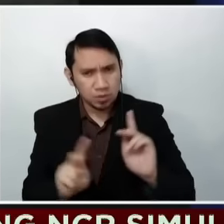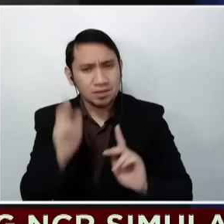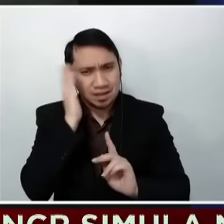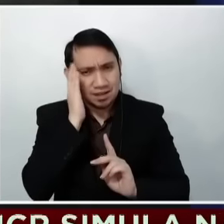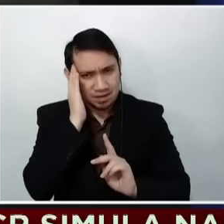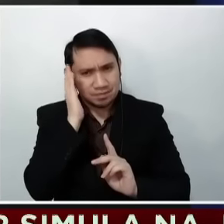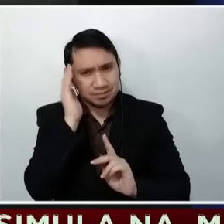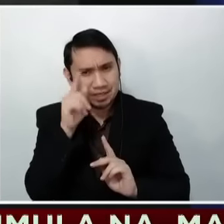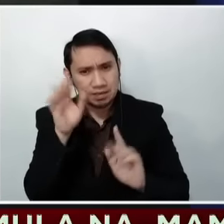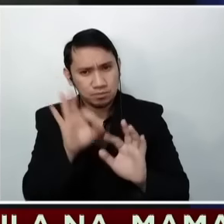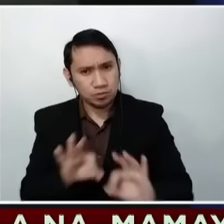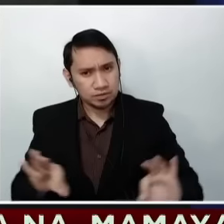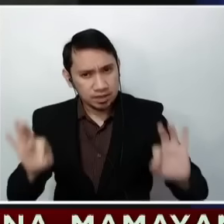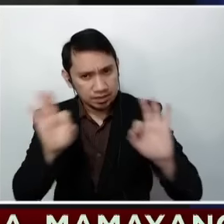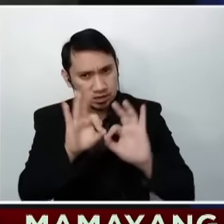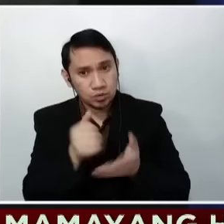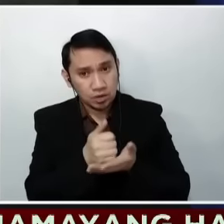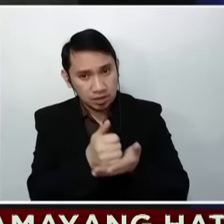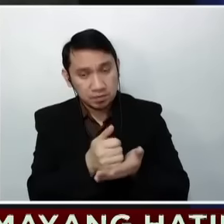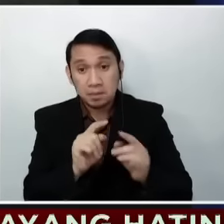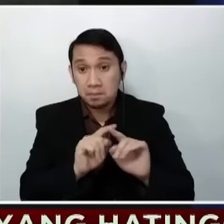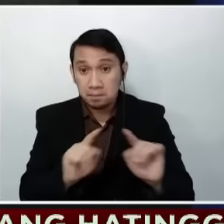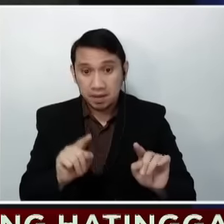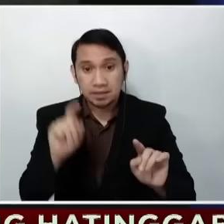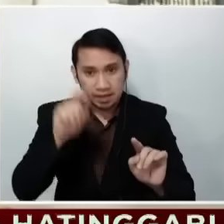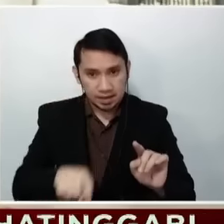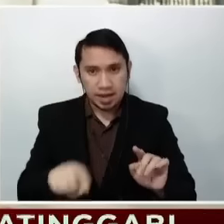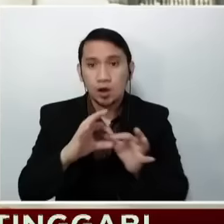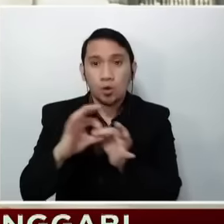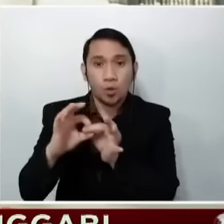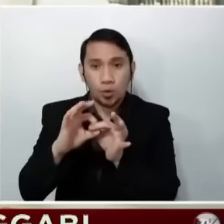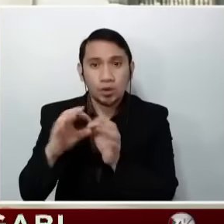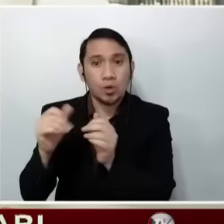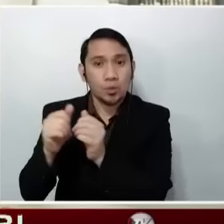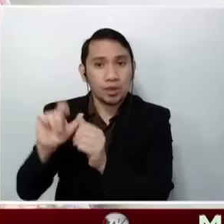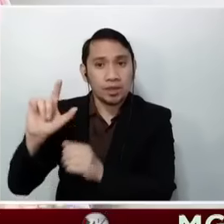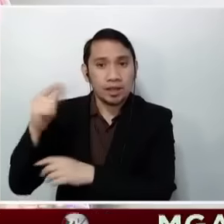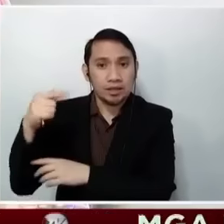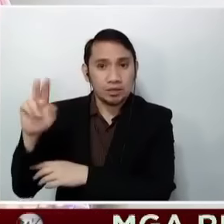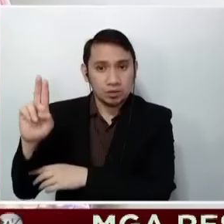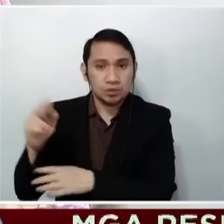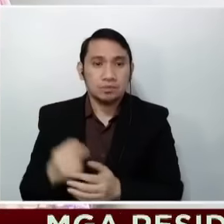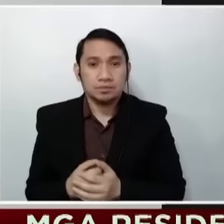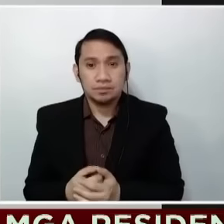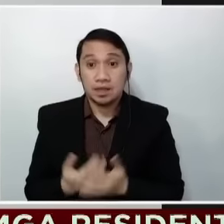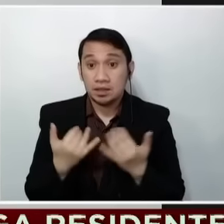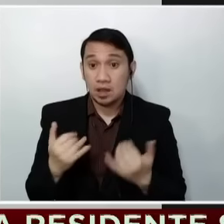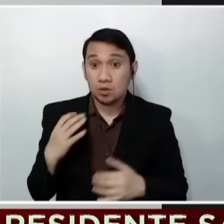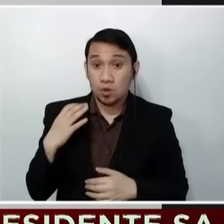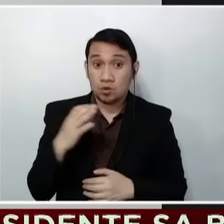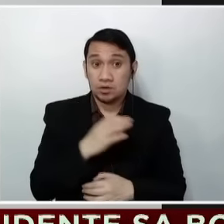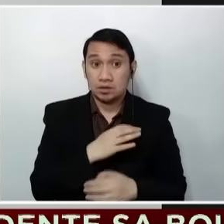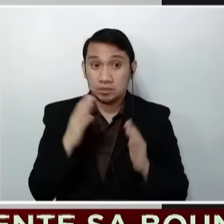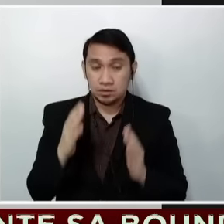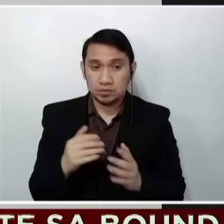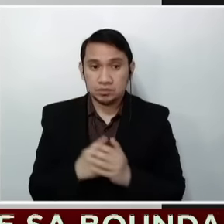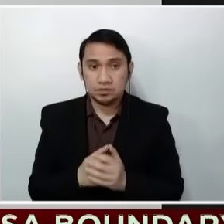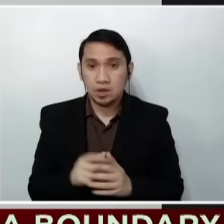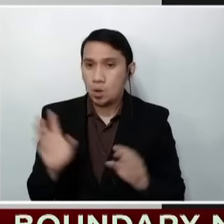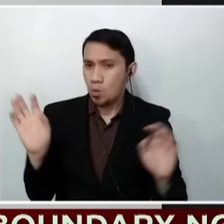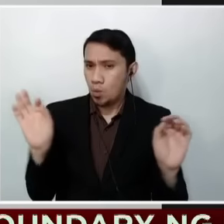pagkain, pero they have to coordinate with the LGUs. May sagot naman ng mga kongresista. Wala na kang